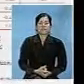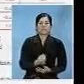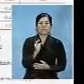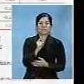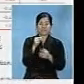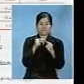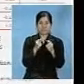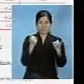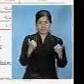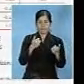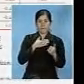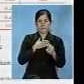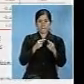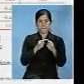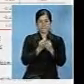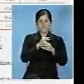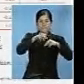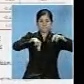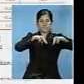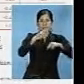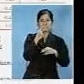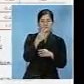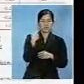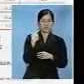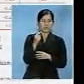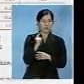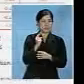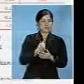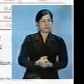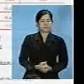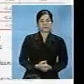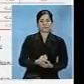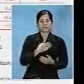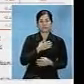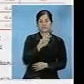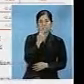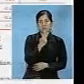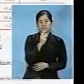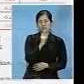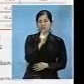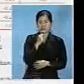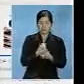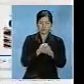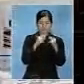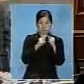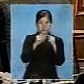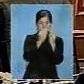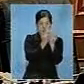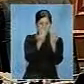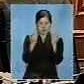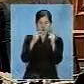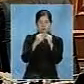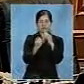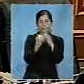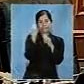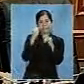เฝ้าระวังต่างๆมีอยู่นะครับผมจะขออนุญาตไปที่แผ่นฉายแผ่นที่9เลยเพื่อที่จะประหยัดเวลาของส